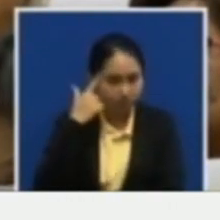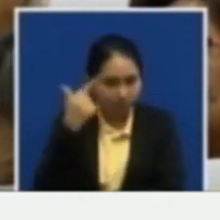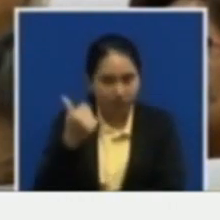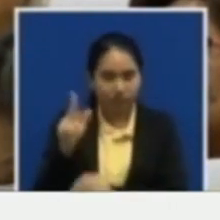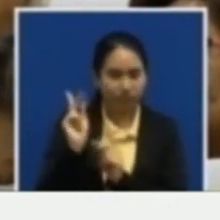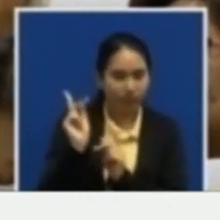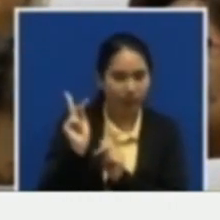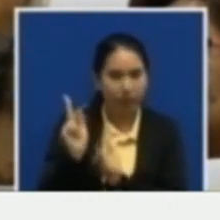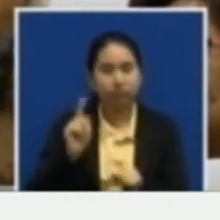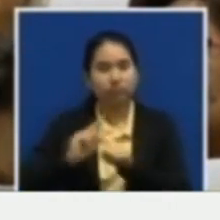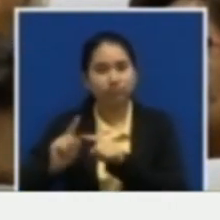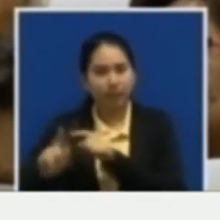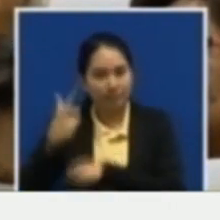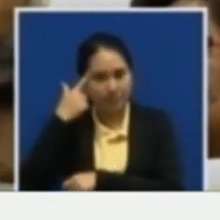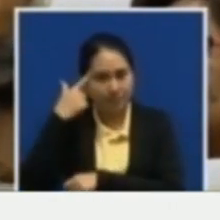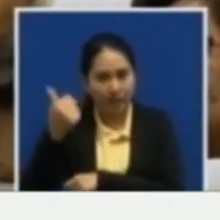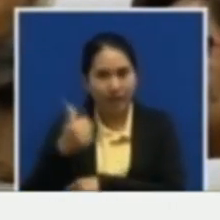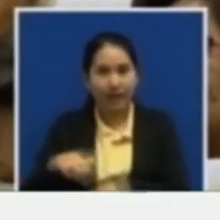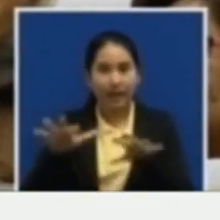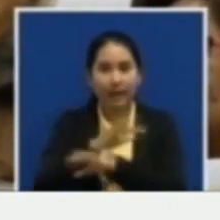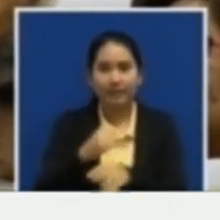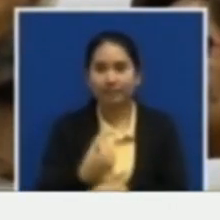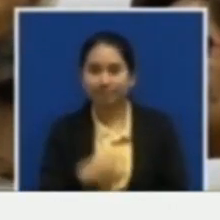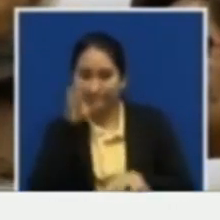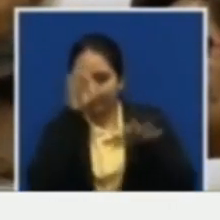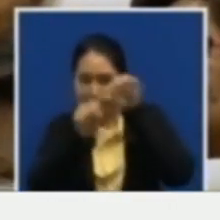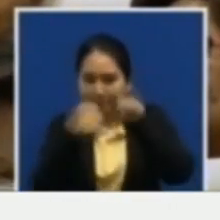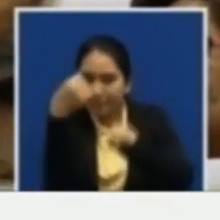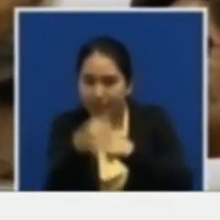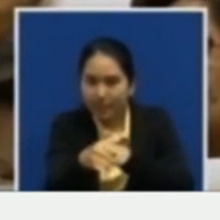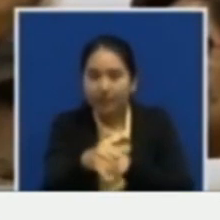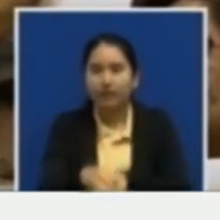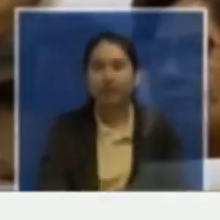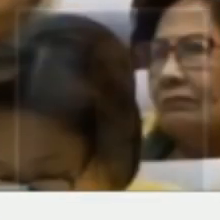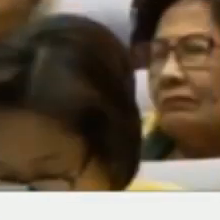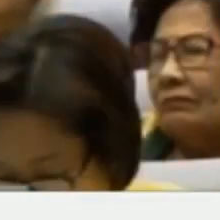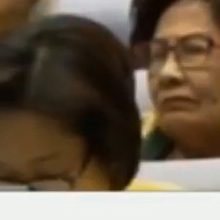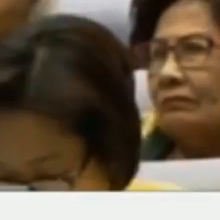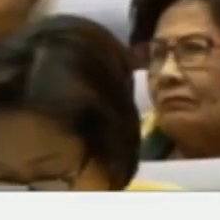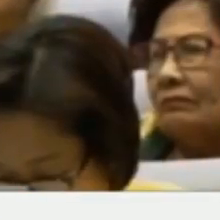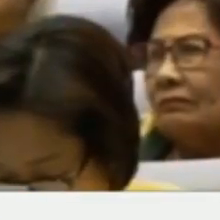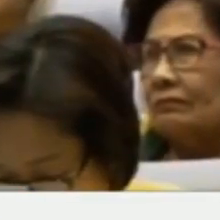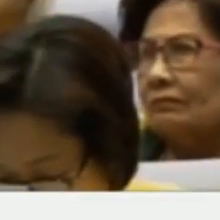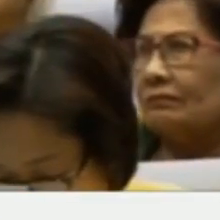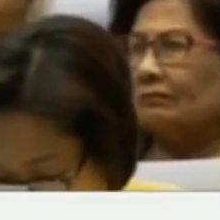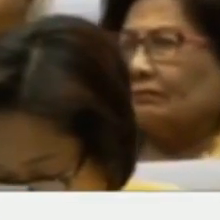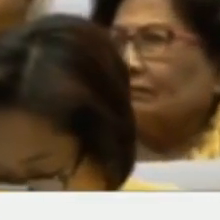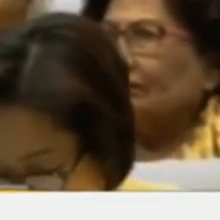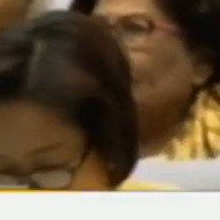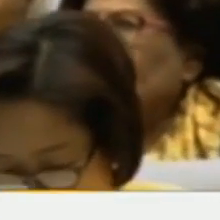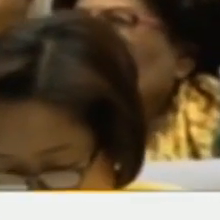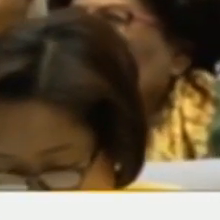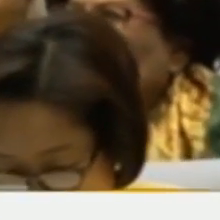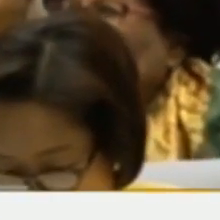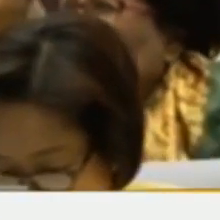ฮะแต่ว่าคุณพรพิชก็ชี้แจงแบบนี้ครับว่าได้วางมาตรการป้องกันไว้ก็คือว่าให้เจ้าหน้าที่สำนักงานเลขาธิการวุฒิสภาเนี่ยส่งข้อความผ่านไลน์แอปพลิเคชัน